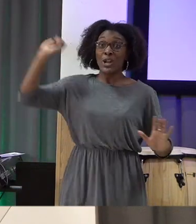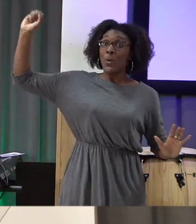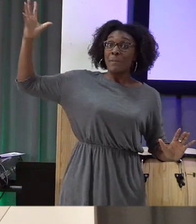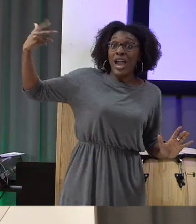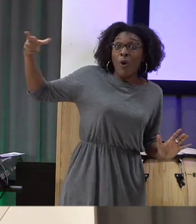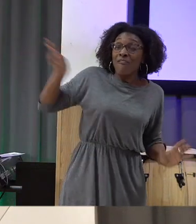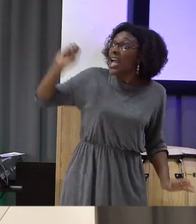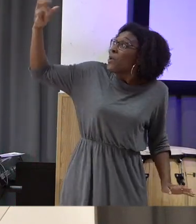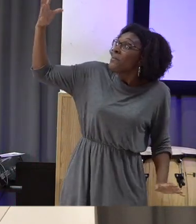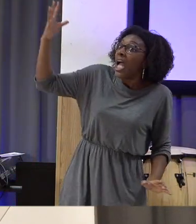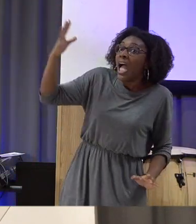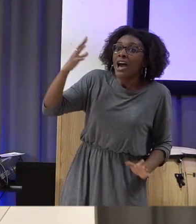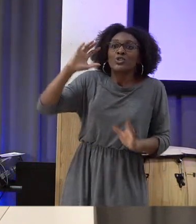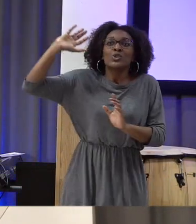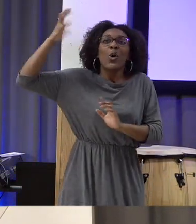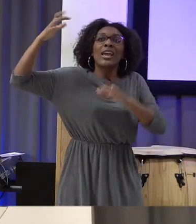Jésus-Christ est ce soleil de justice.